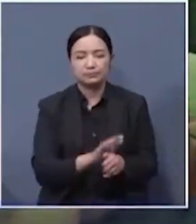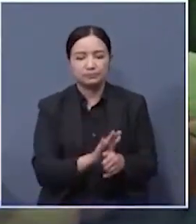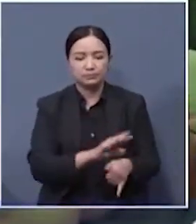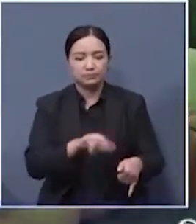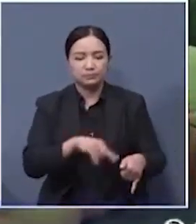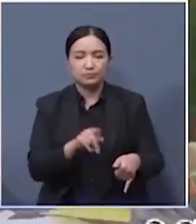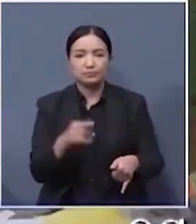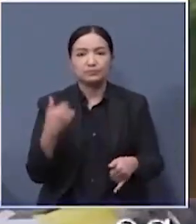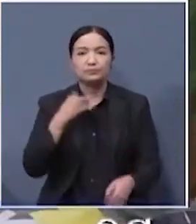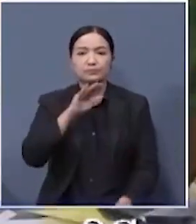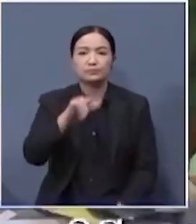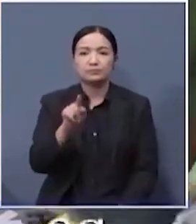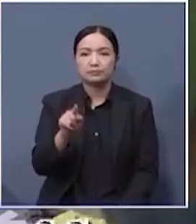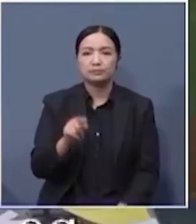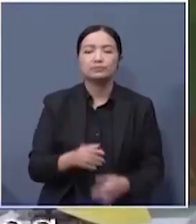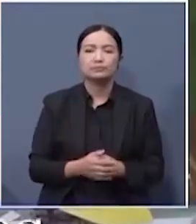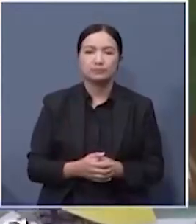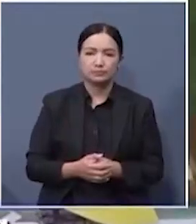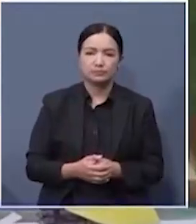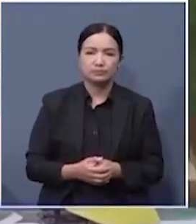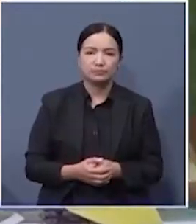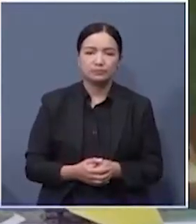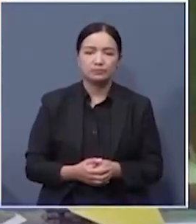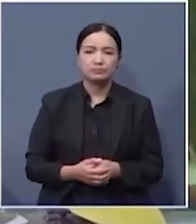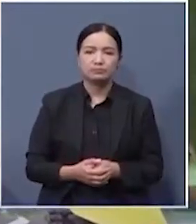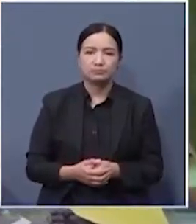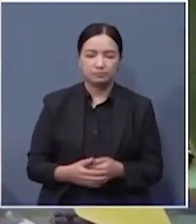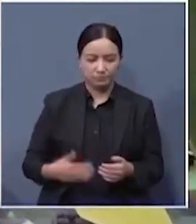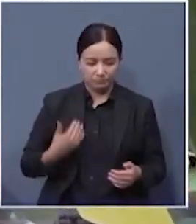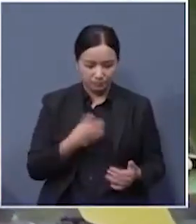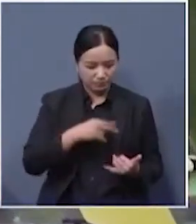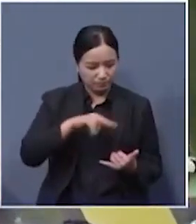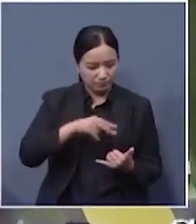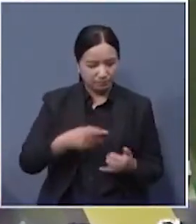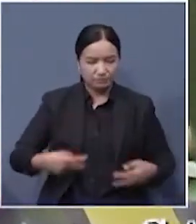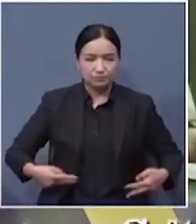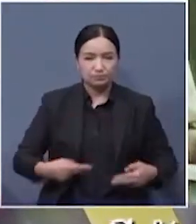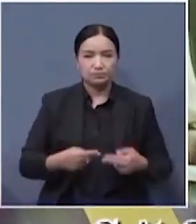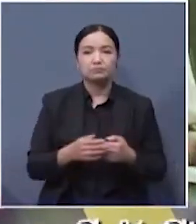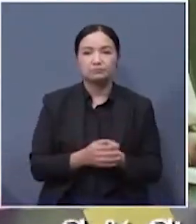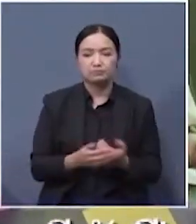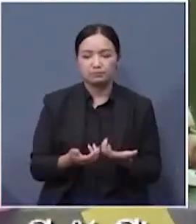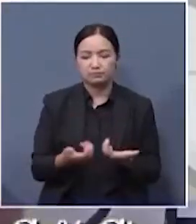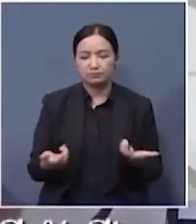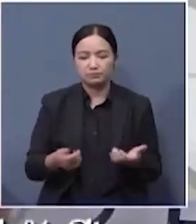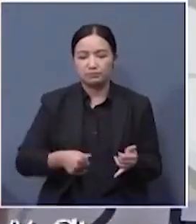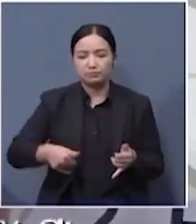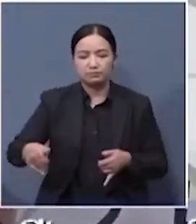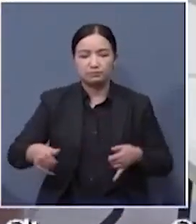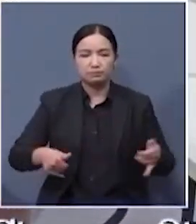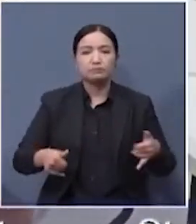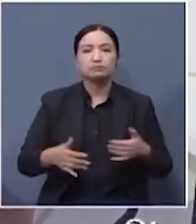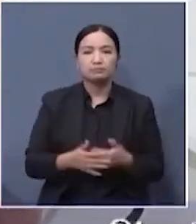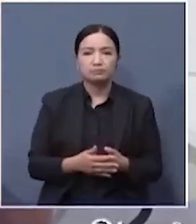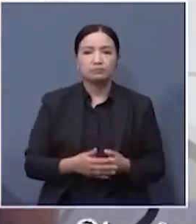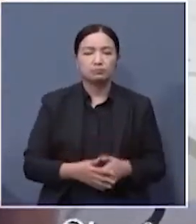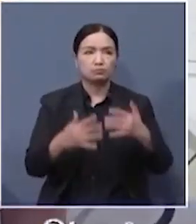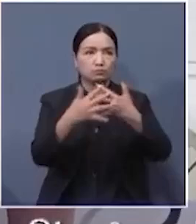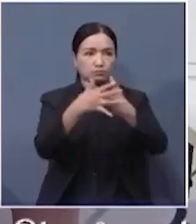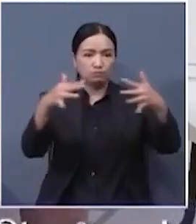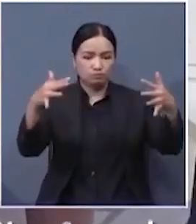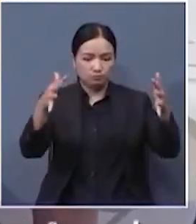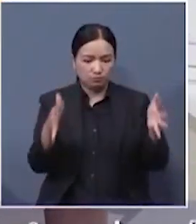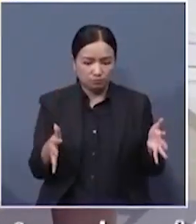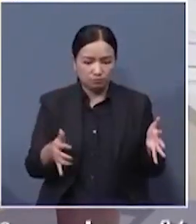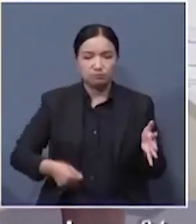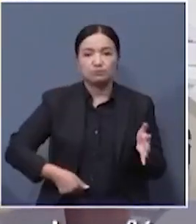บาลสัตว์เทศบาลเมืองลพบุรีเพื่อวางยาสลบตรวจสุขภาพทำหมันและคัดแยกก่อนที่จะปล่อยเข้าสู่กรงลิงภ